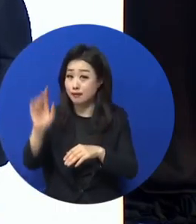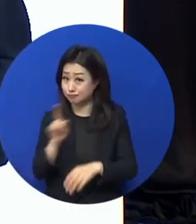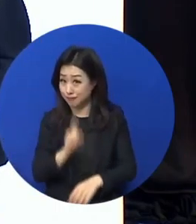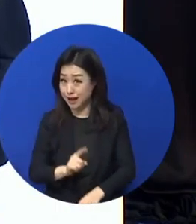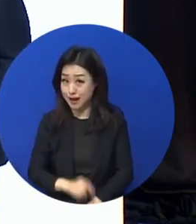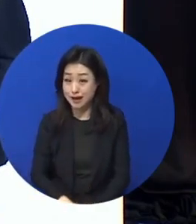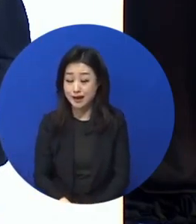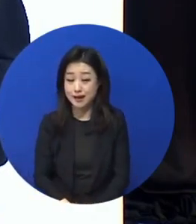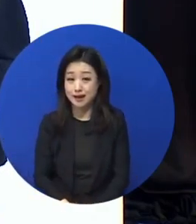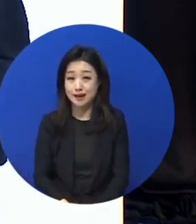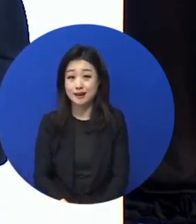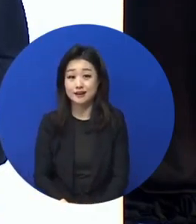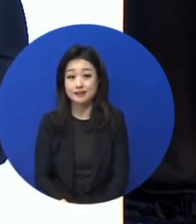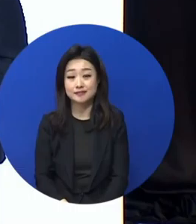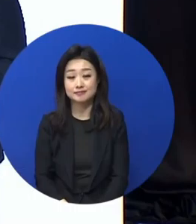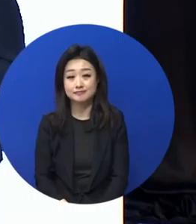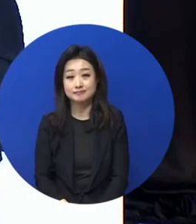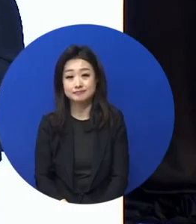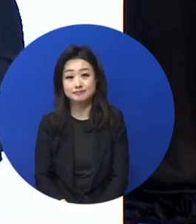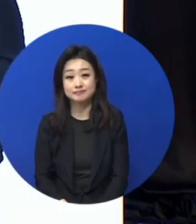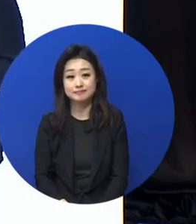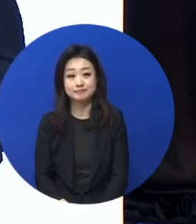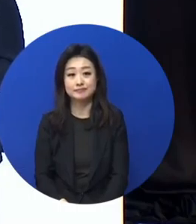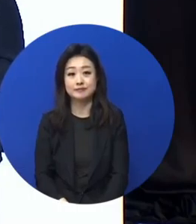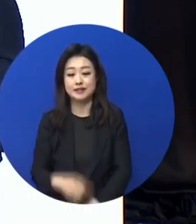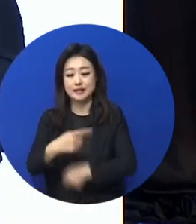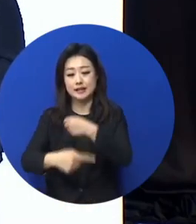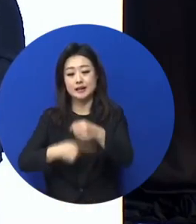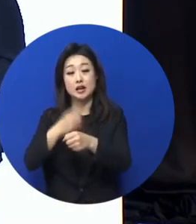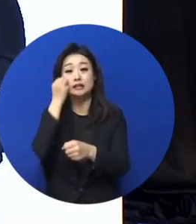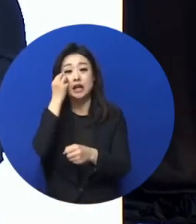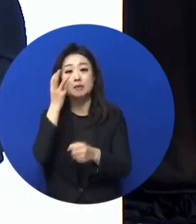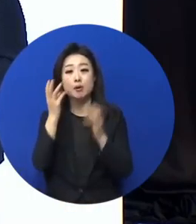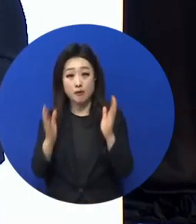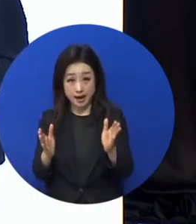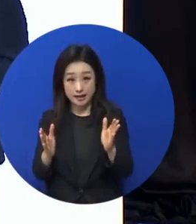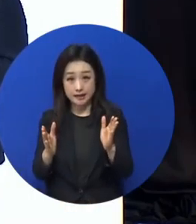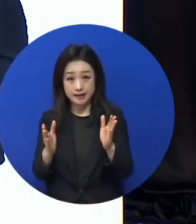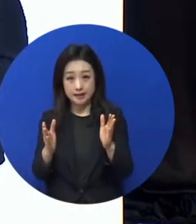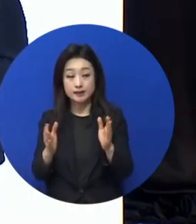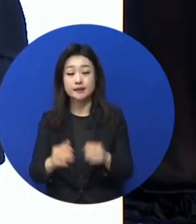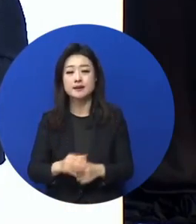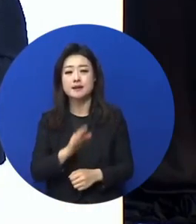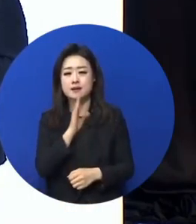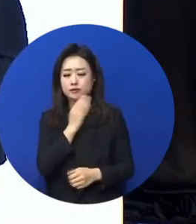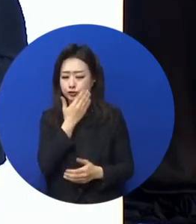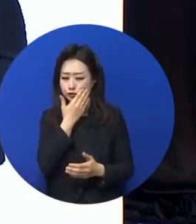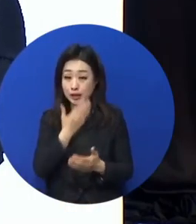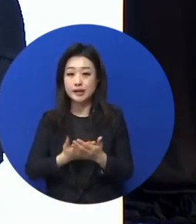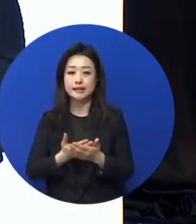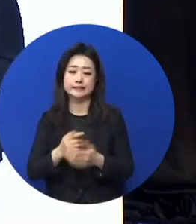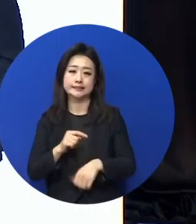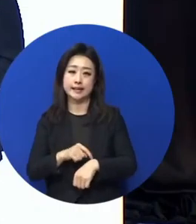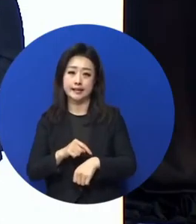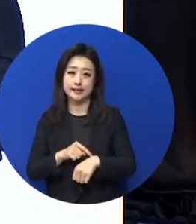무슨 의미가 있겠습니까? 1년 3개월, 짧지만 어느 때보다도 중요한